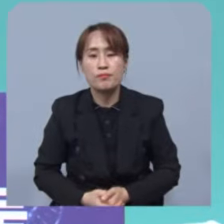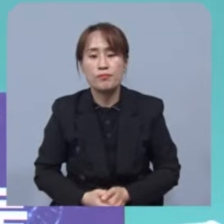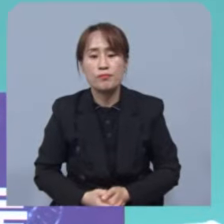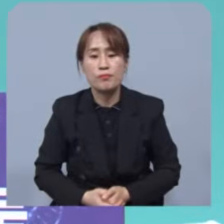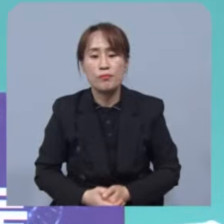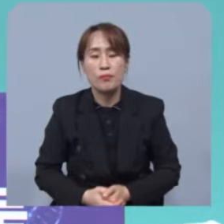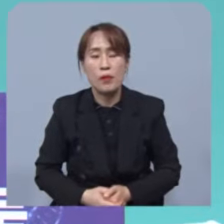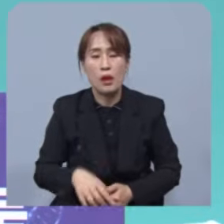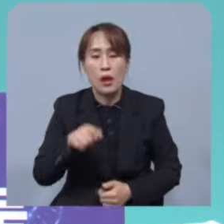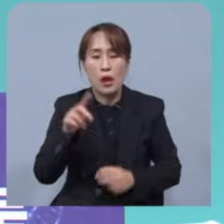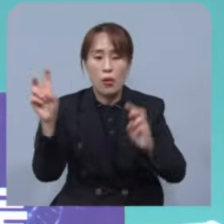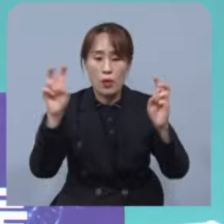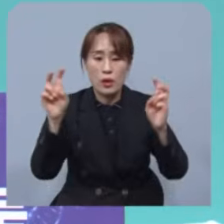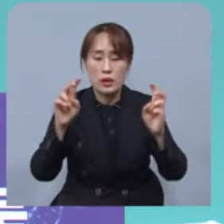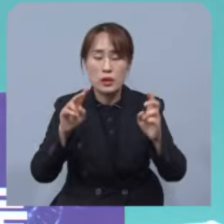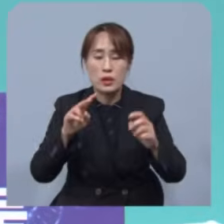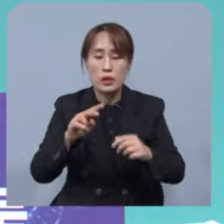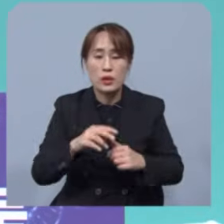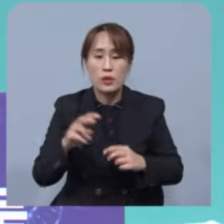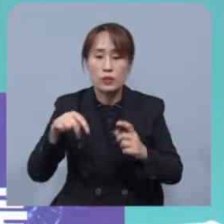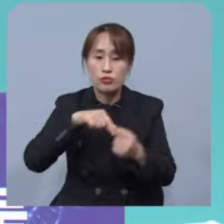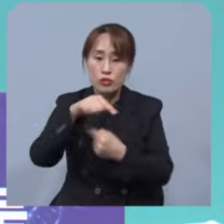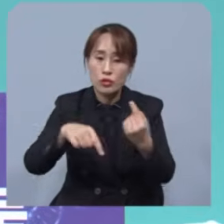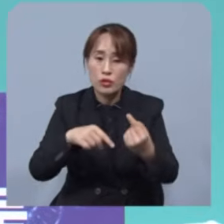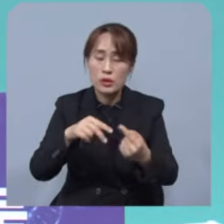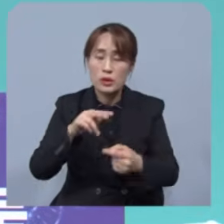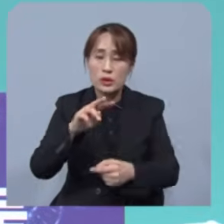지금 한 회사가 20몇 년 됐다 그 말이잖아요.